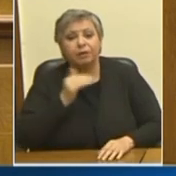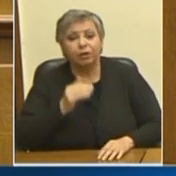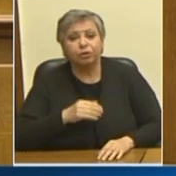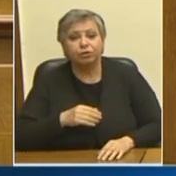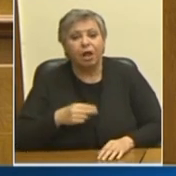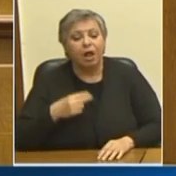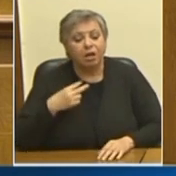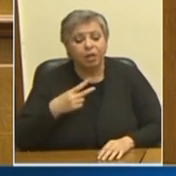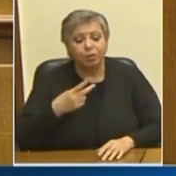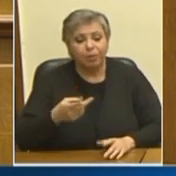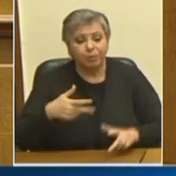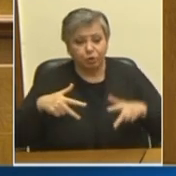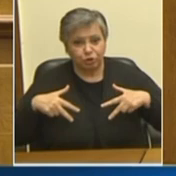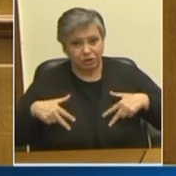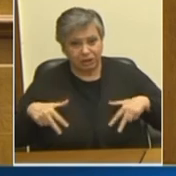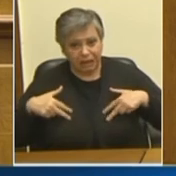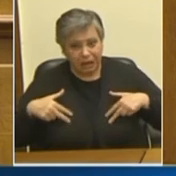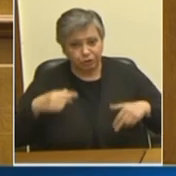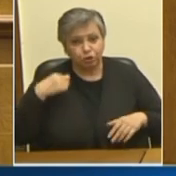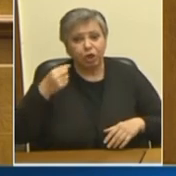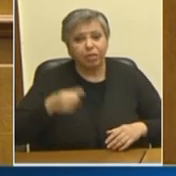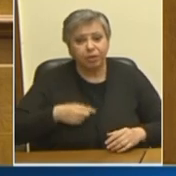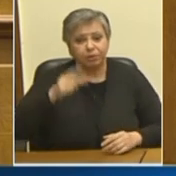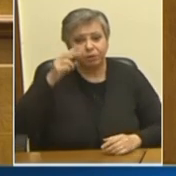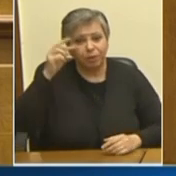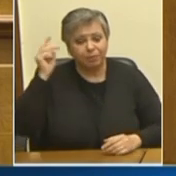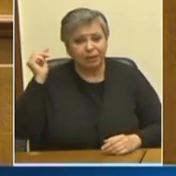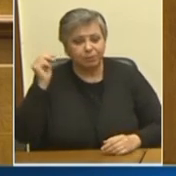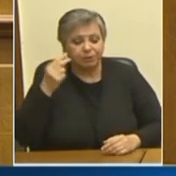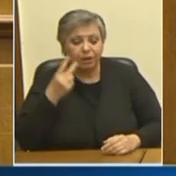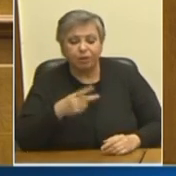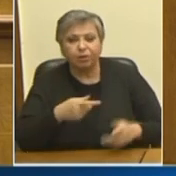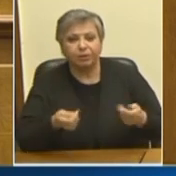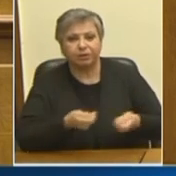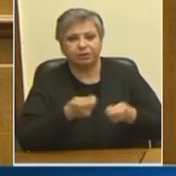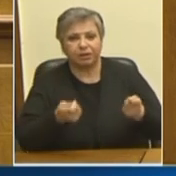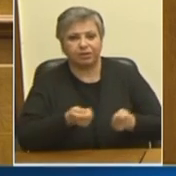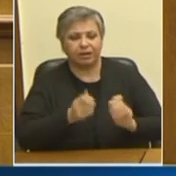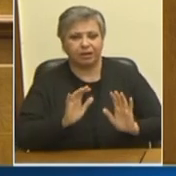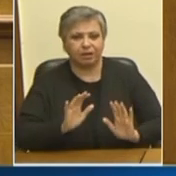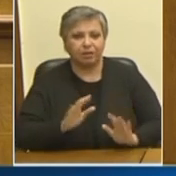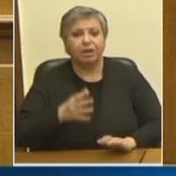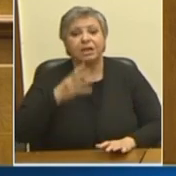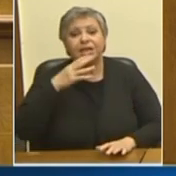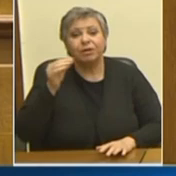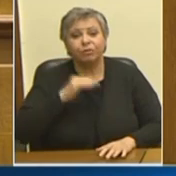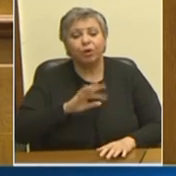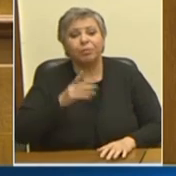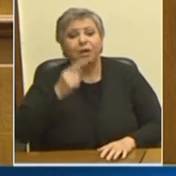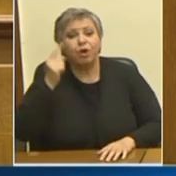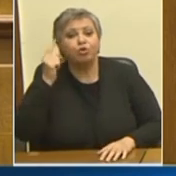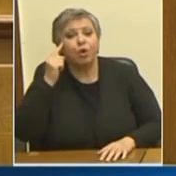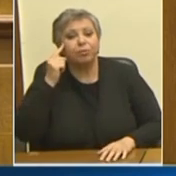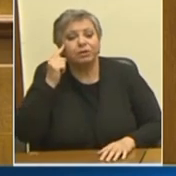κομματικοποίηση του κράτους. Γι' αυτό μην εξαγγέλλετε διορισμούς. Βιαστήκατε στη θέση των κληρικών να